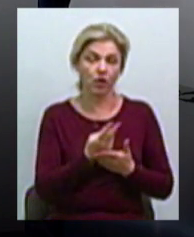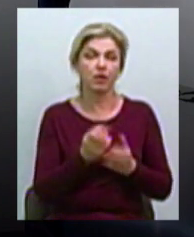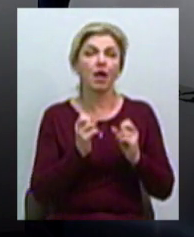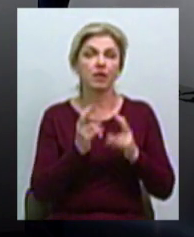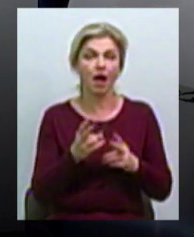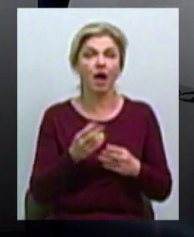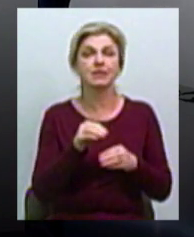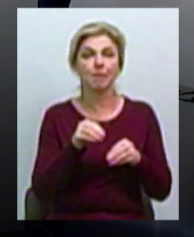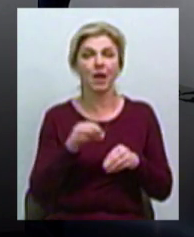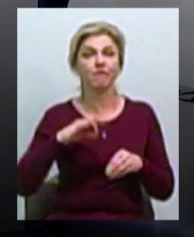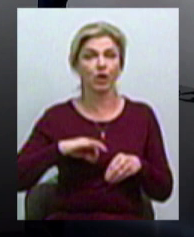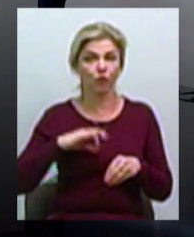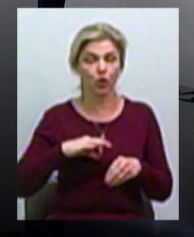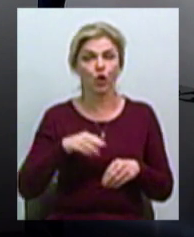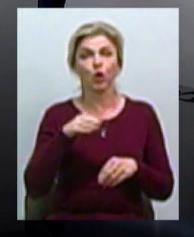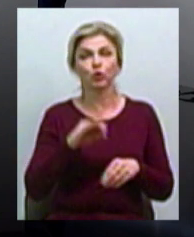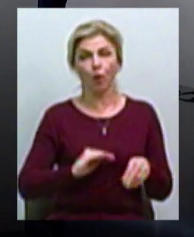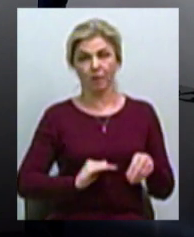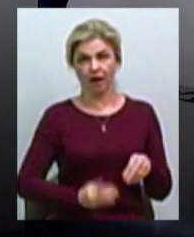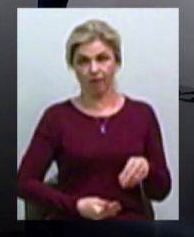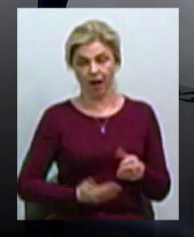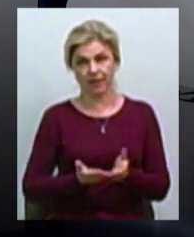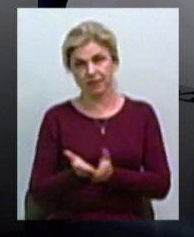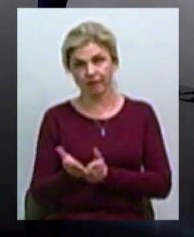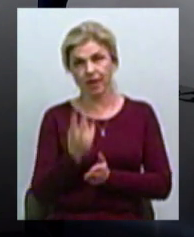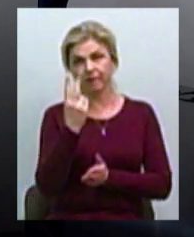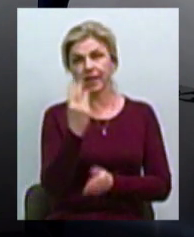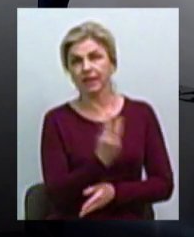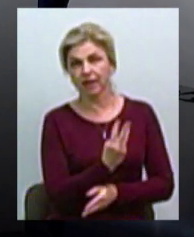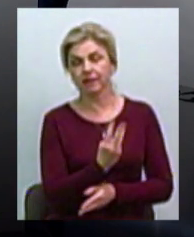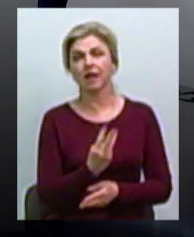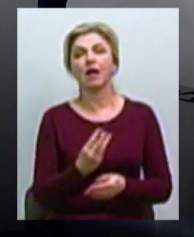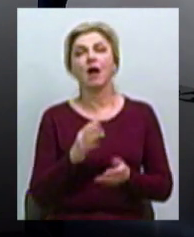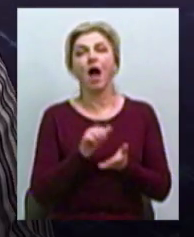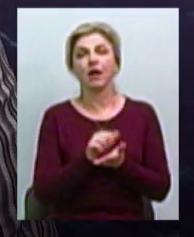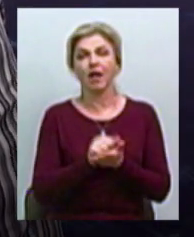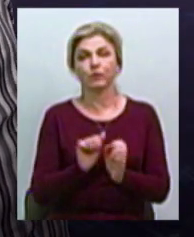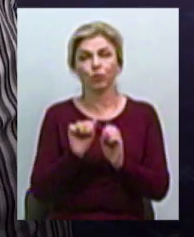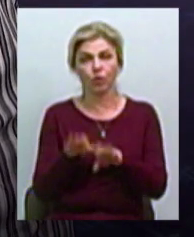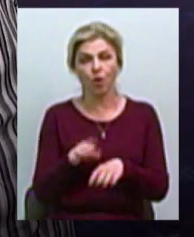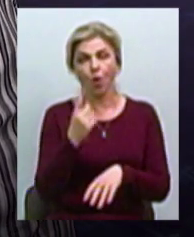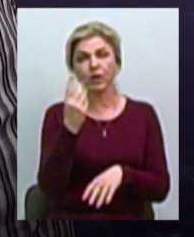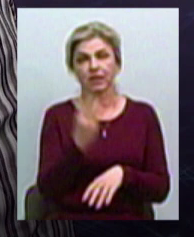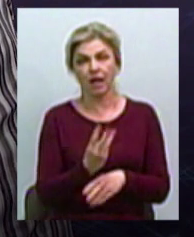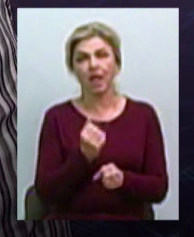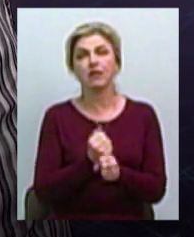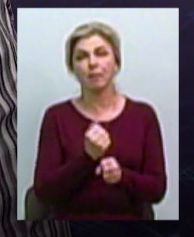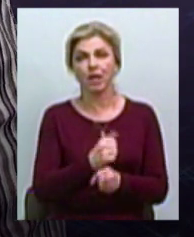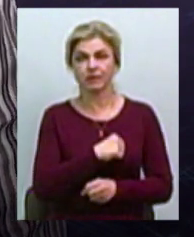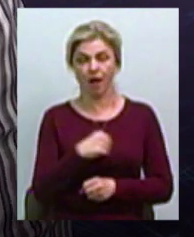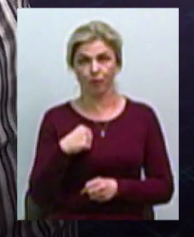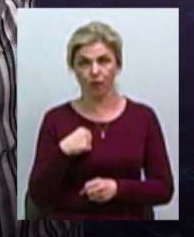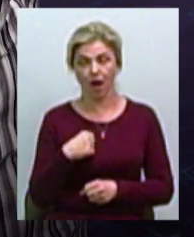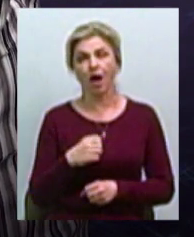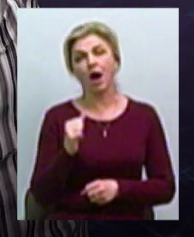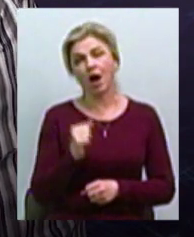вона використовується, то в приватній сфері десь 2/3 здано в оренду і третина обробляється самостійно, а